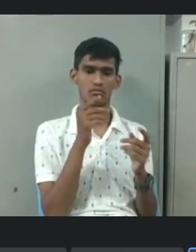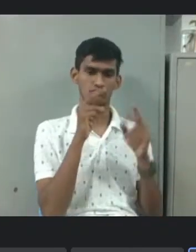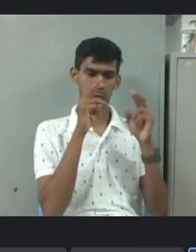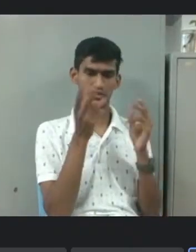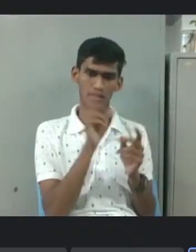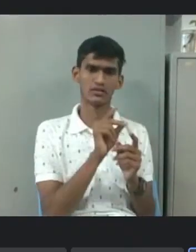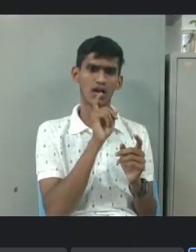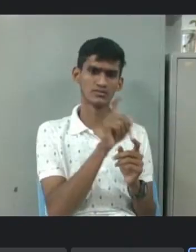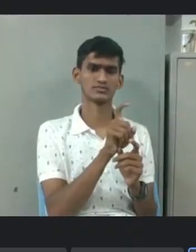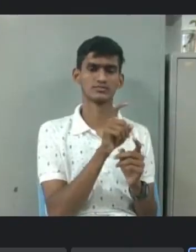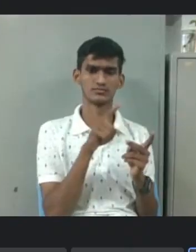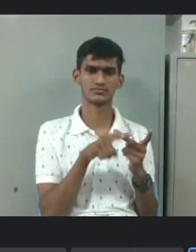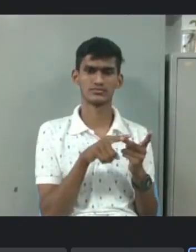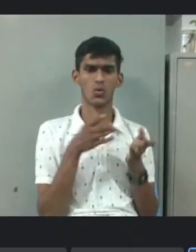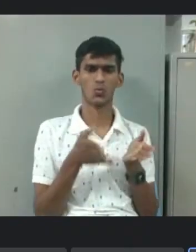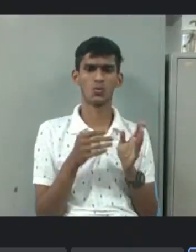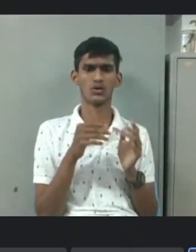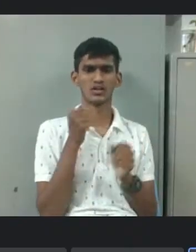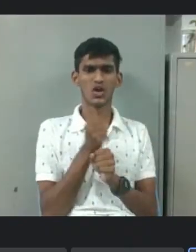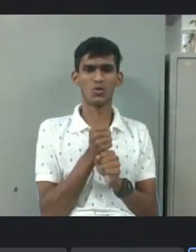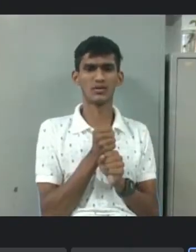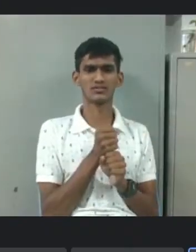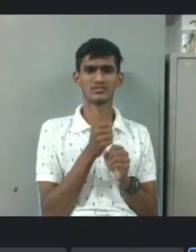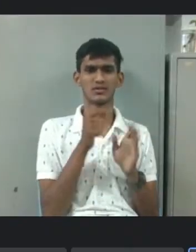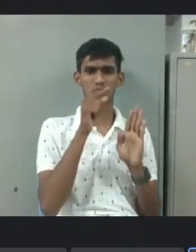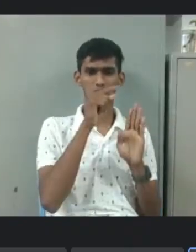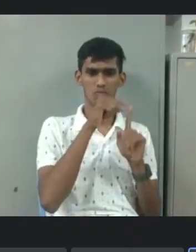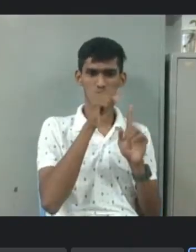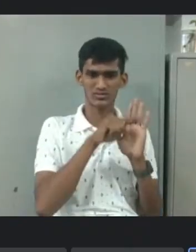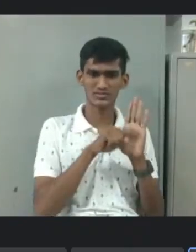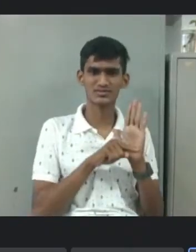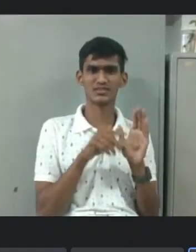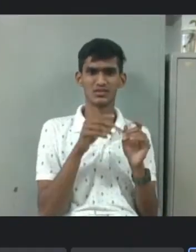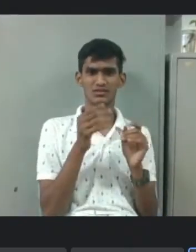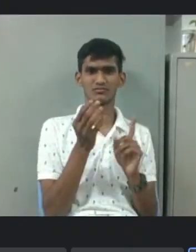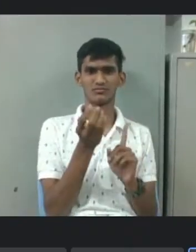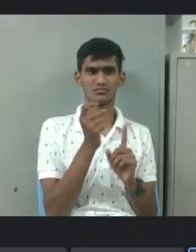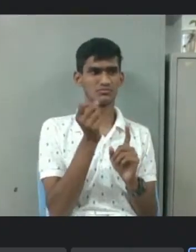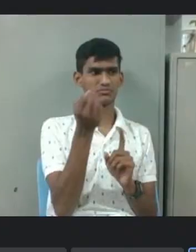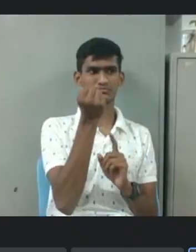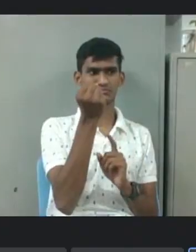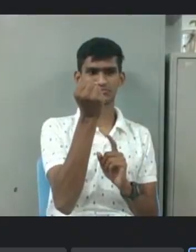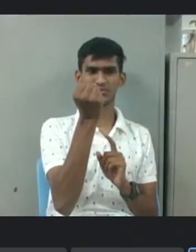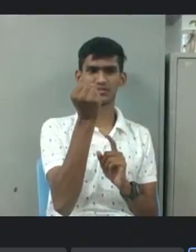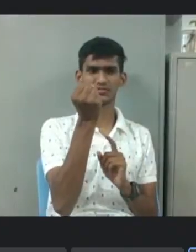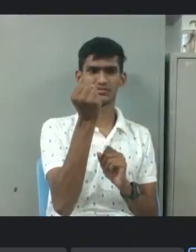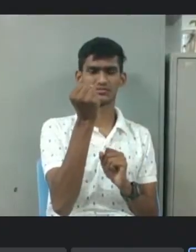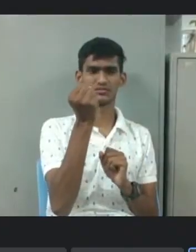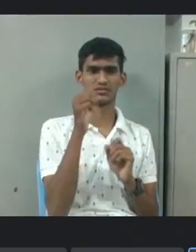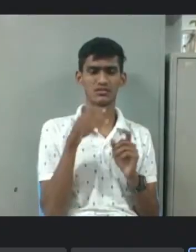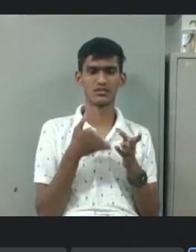കുറച്ച് സ്കീമുകളൊക്കെ പെൻഡിങ് ആയിട്ടുണ്ട്, കുറച്ചൊക്കെ മാർച്ചിൽ റിലീസ് ചെയ്തിട്ടുണ്ട്. അപ്പം സ്റ്റേറ്റസ് എന്താണെന്ന്